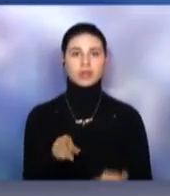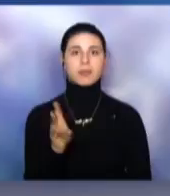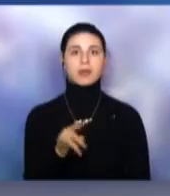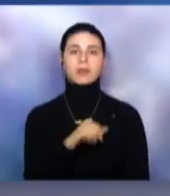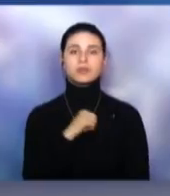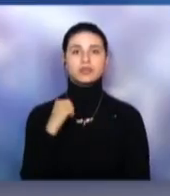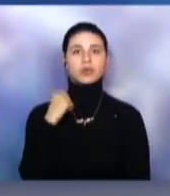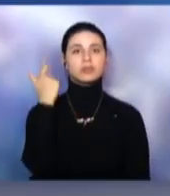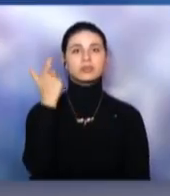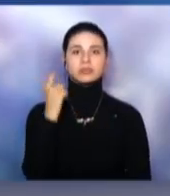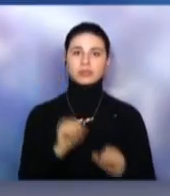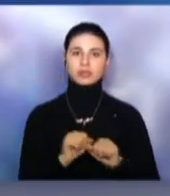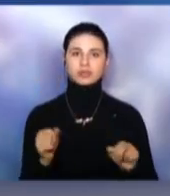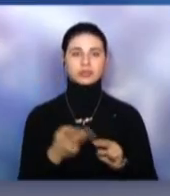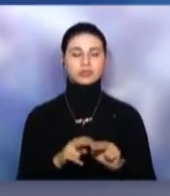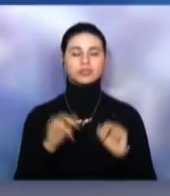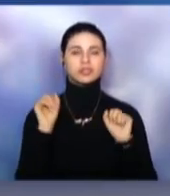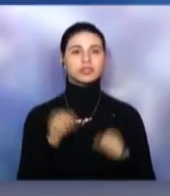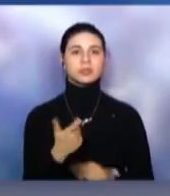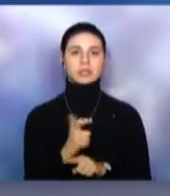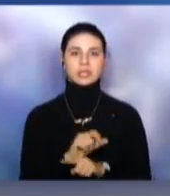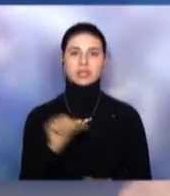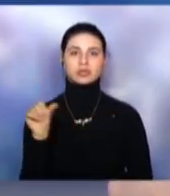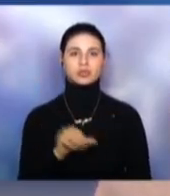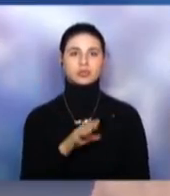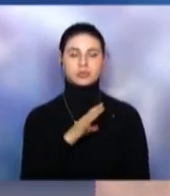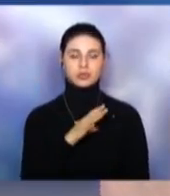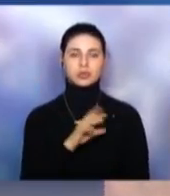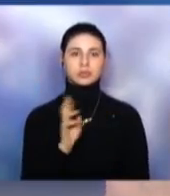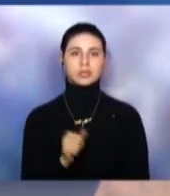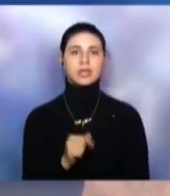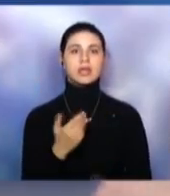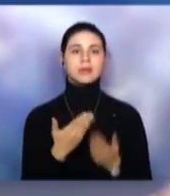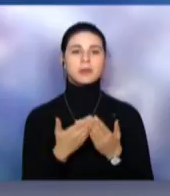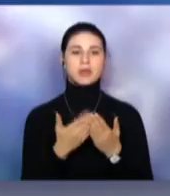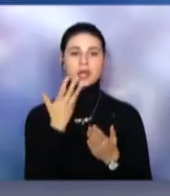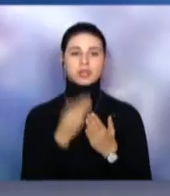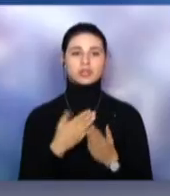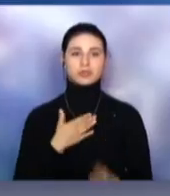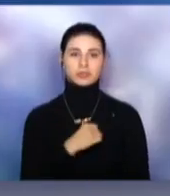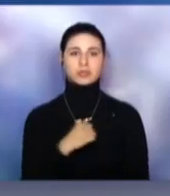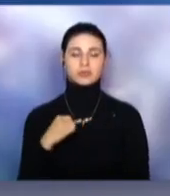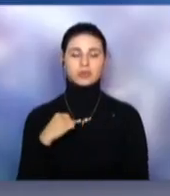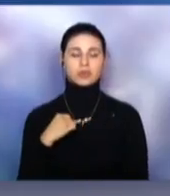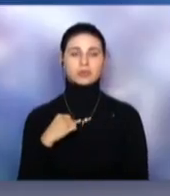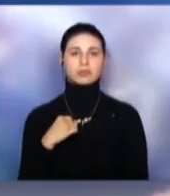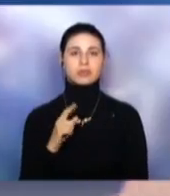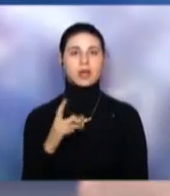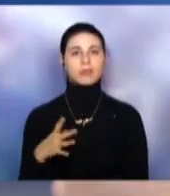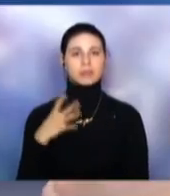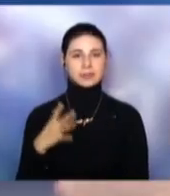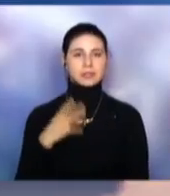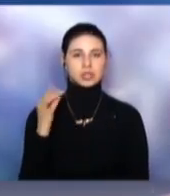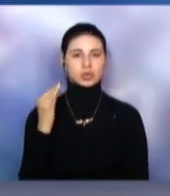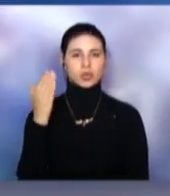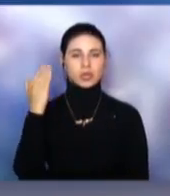გახლავთ, ვიმეორებ შეიძლება ფატალურიც კი აღმოჩნდეს და სხვათა შორის ჩემი პრაქტიკიდან გამომდინარე